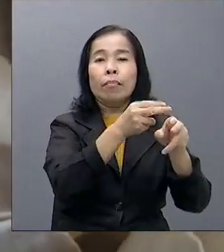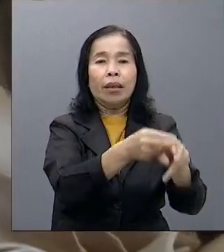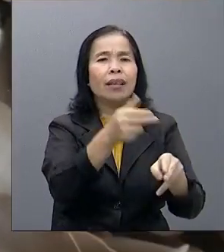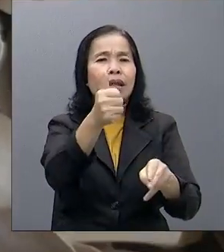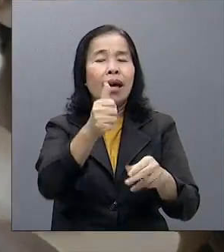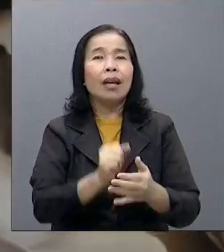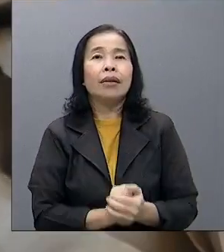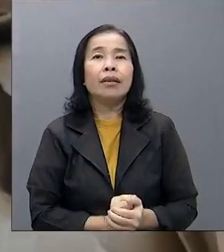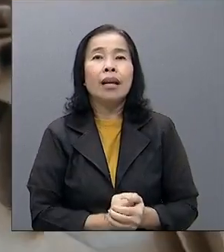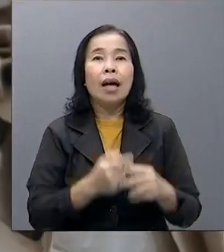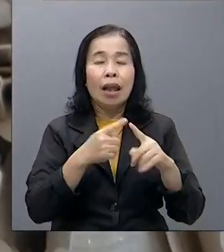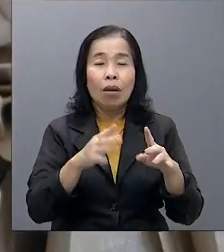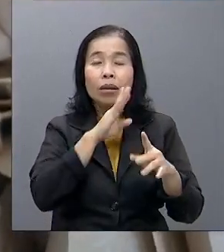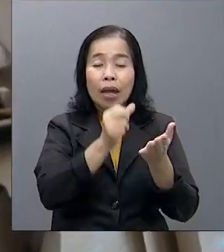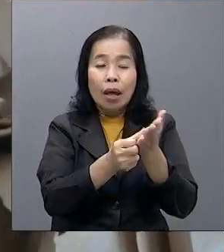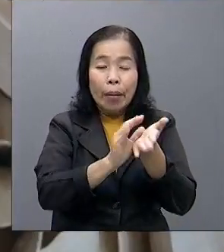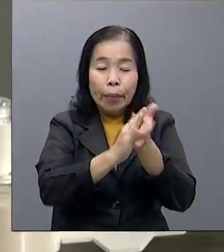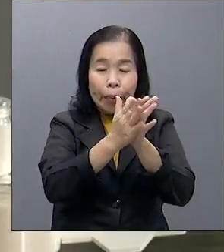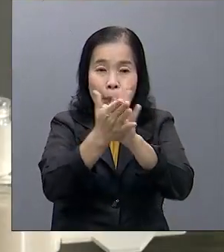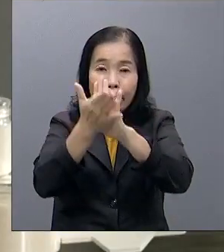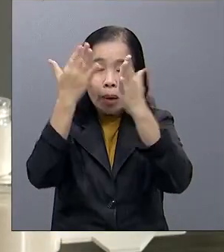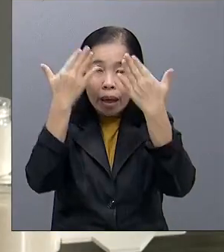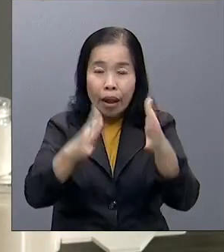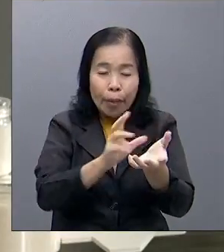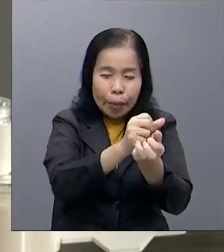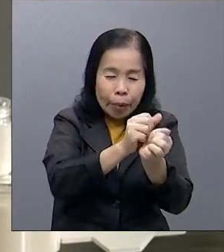ได้นะครับแล้วก็หลังจากที่แปรรูปมาแล้วเนี่ยก็เอาไปใช้ใน